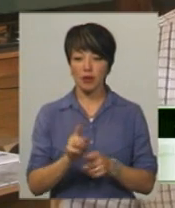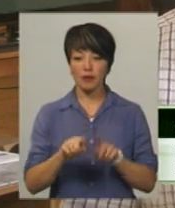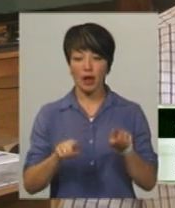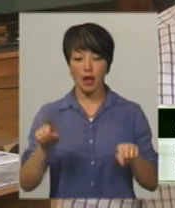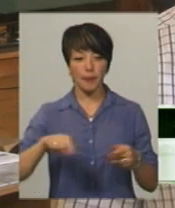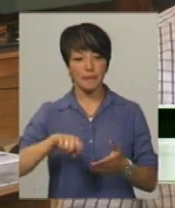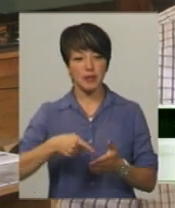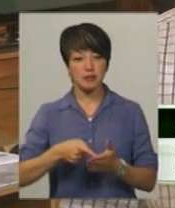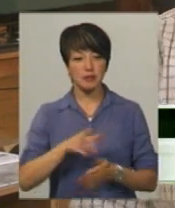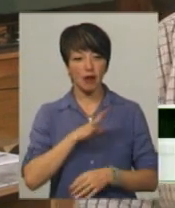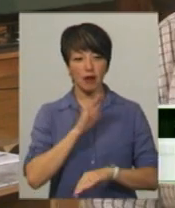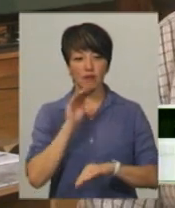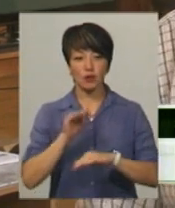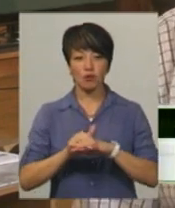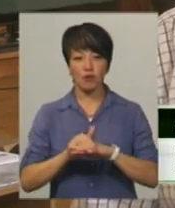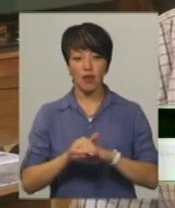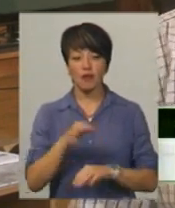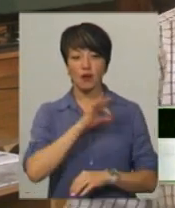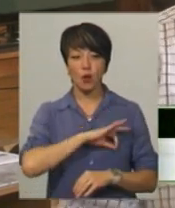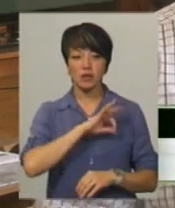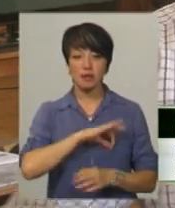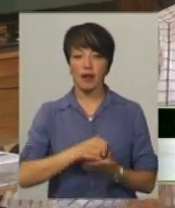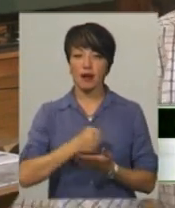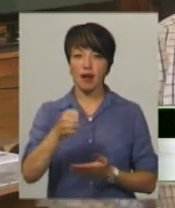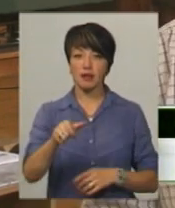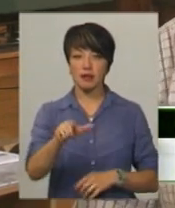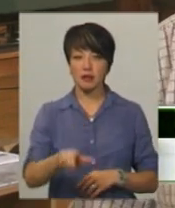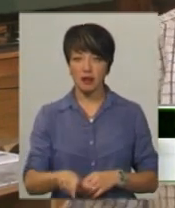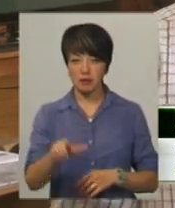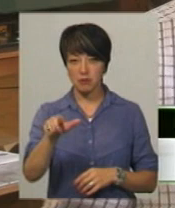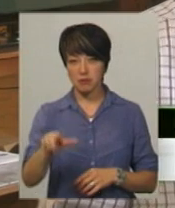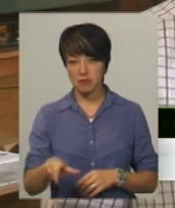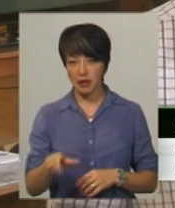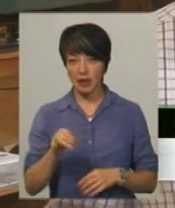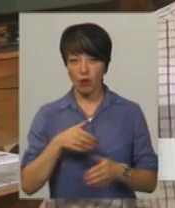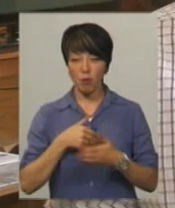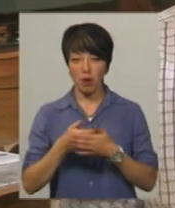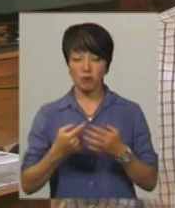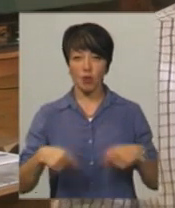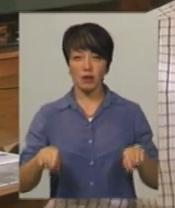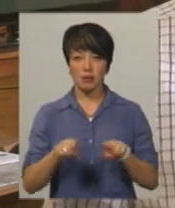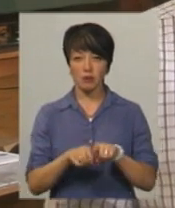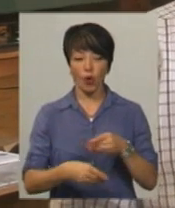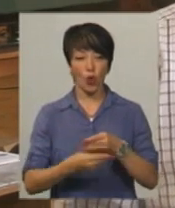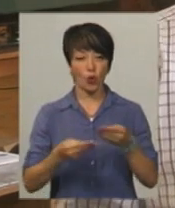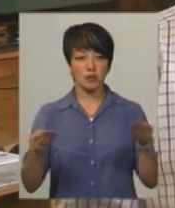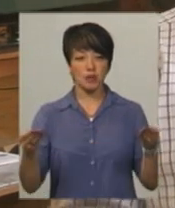Ми фіксували використання кандидатами і супутніми з ними громадськими організаціями